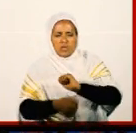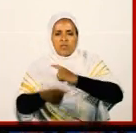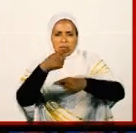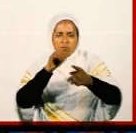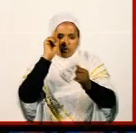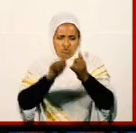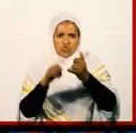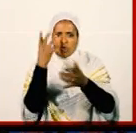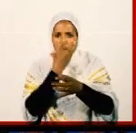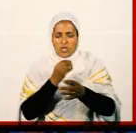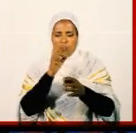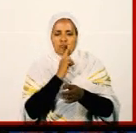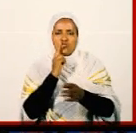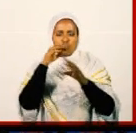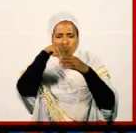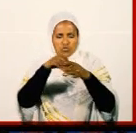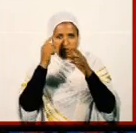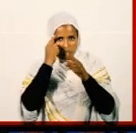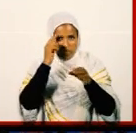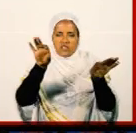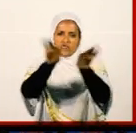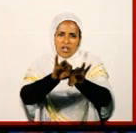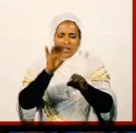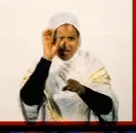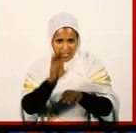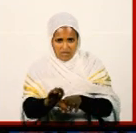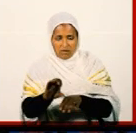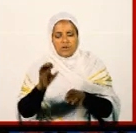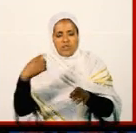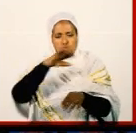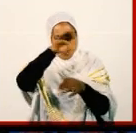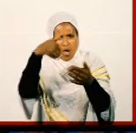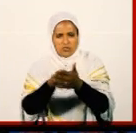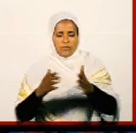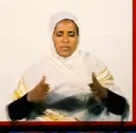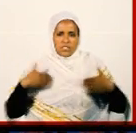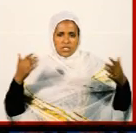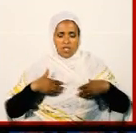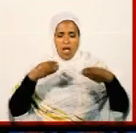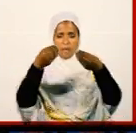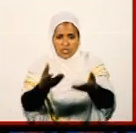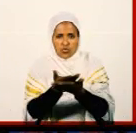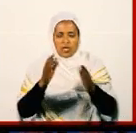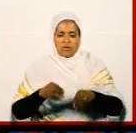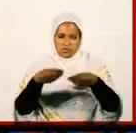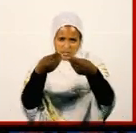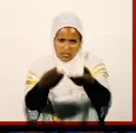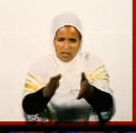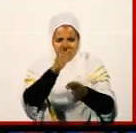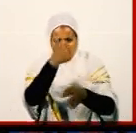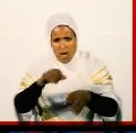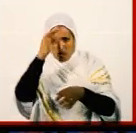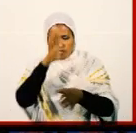ያስፈልጋል። ስለዚህ ያው ሁላችንም በደስታ የምንሰጠውን ነገር እንድንሰጥ፣ ማንም ሰው በደስታ የሚሰጠውን ይወዳልና እግዚአብሔር